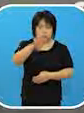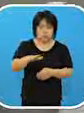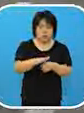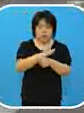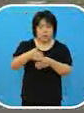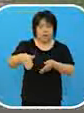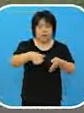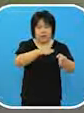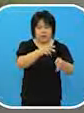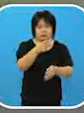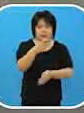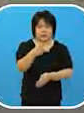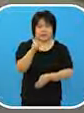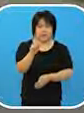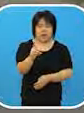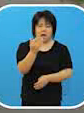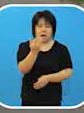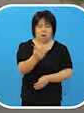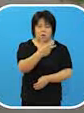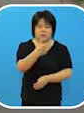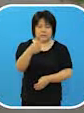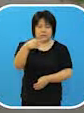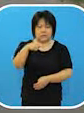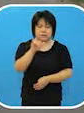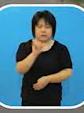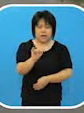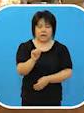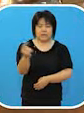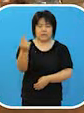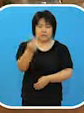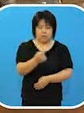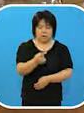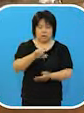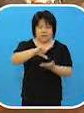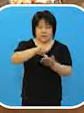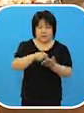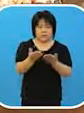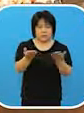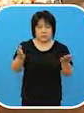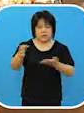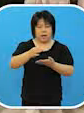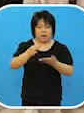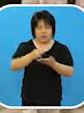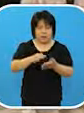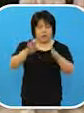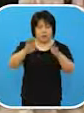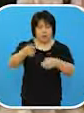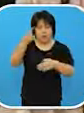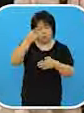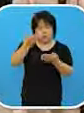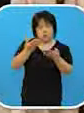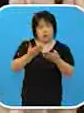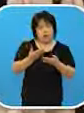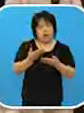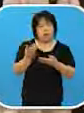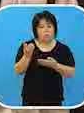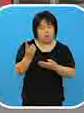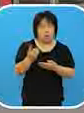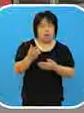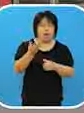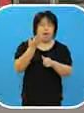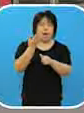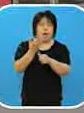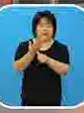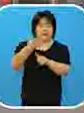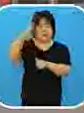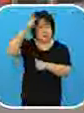街道ニカホ陣屋さんにやってきました。こちらは物産館のようですが、今回はこの方に教えていただきましょう。秋田の